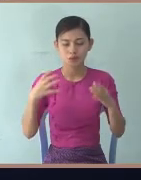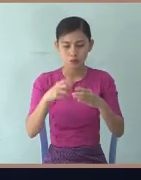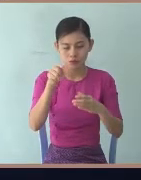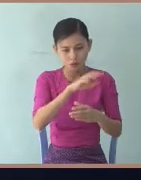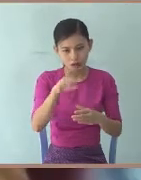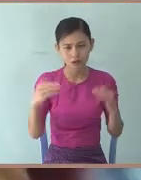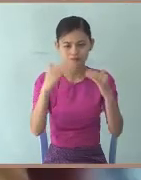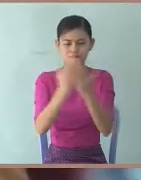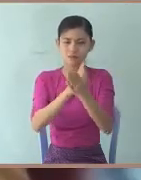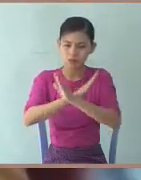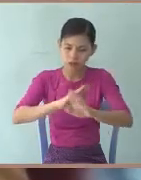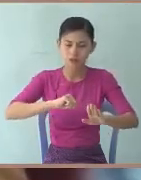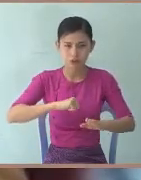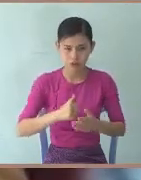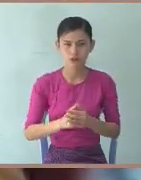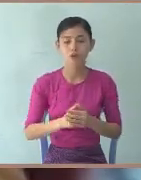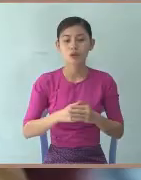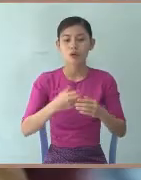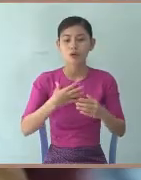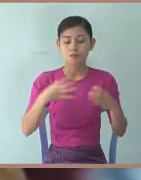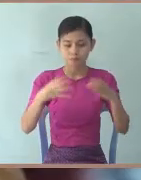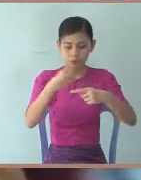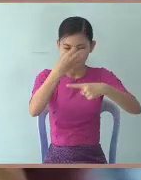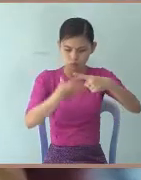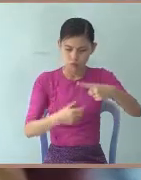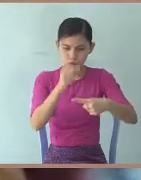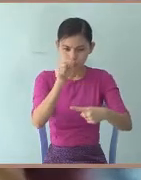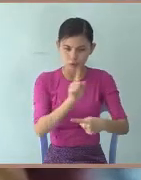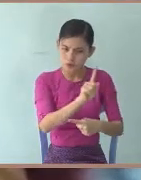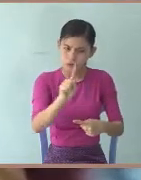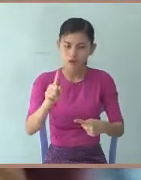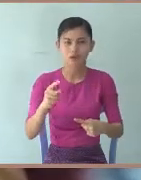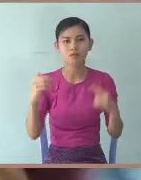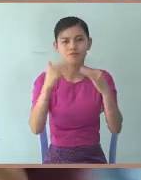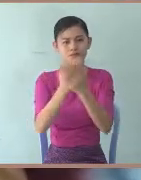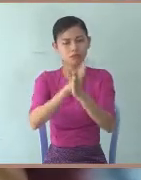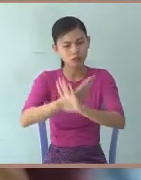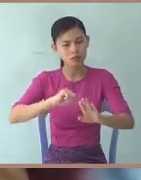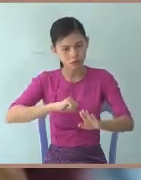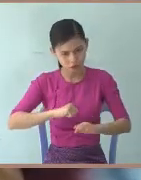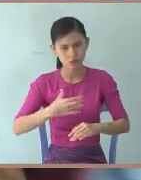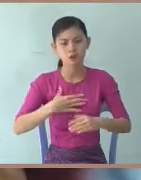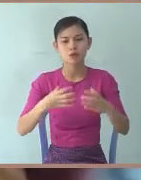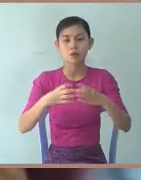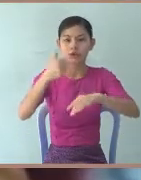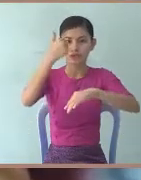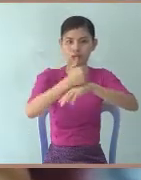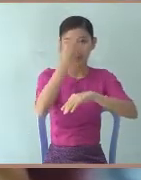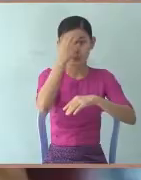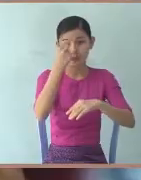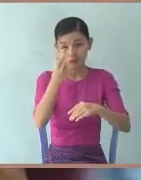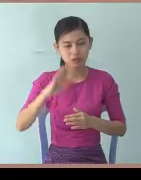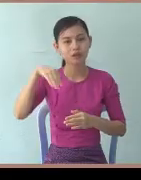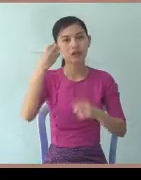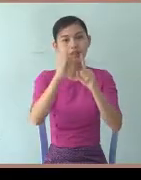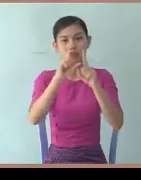င်းရရခြင်းပါတယ်ကျွန်တော်တို့တယောက်ချင်းစီတိုင်းကငင်းငင်းရရခြင်းလို့ကျွန်တော်တို့ခေါင်းဆောင်ကလည်းငင်းငင်းရဖို့အတွက်အထူးကြိုးစားနေတာကိုအားလုံးသိပြီးကြမှာဖြစ်ပါ